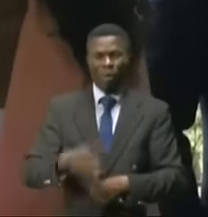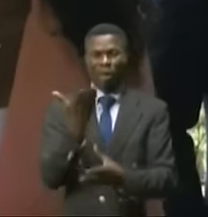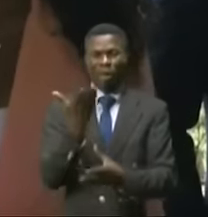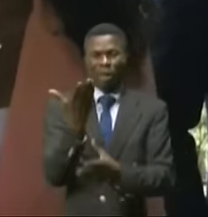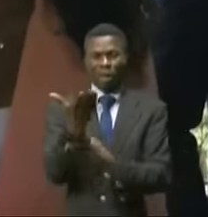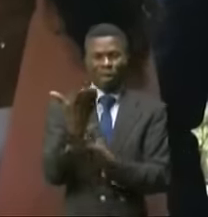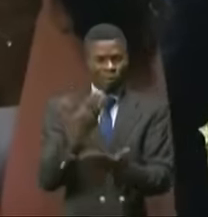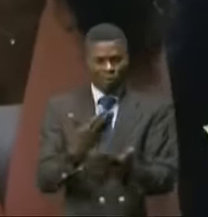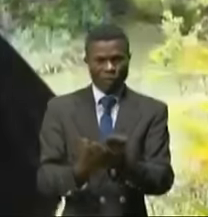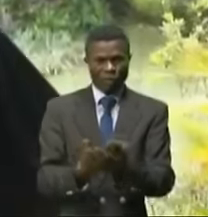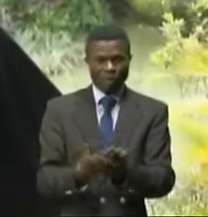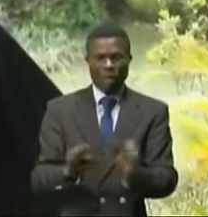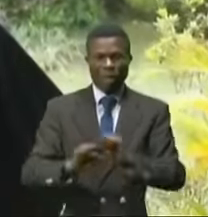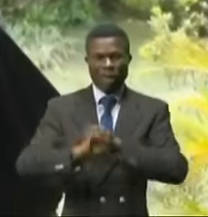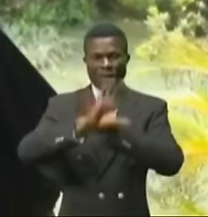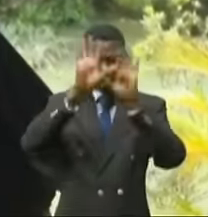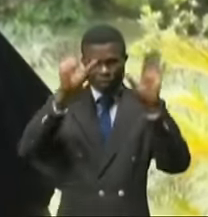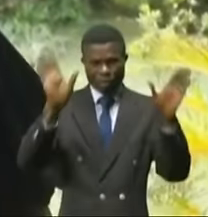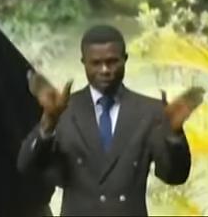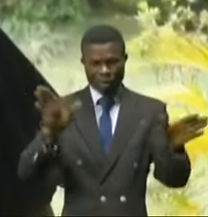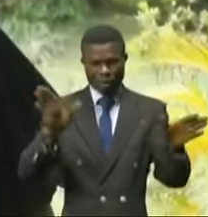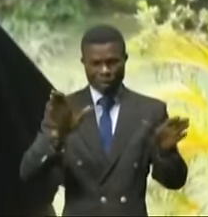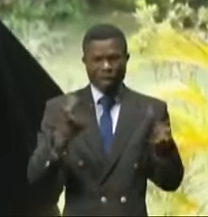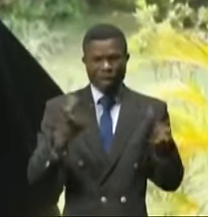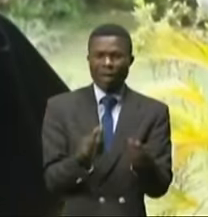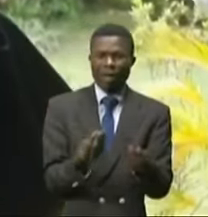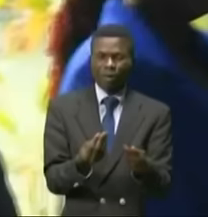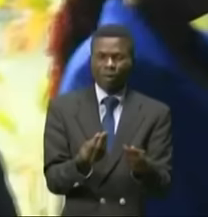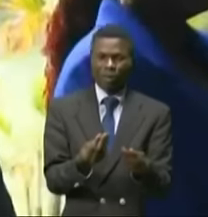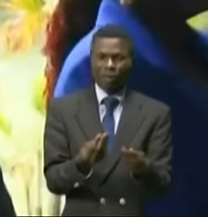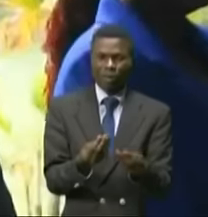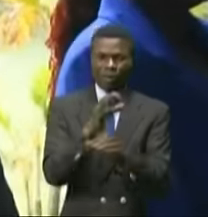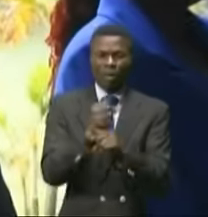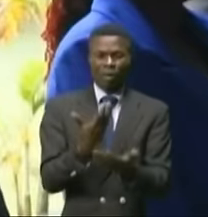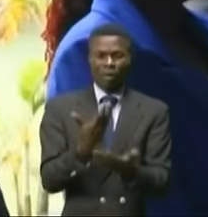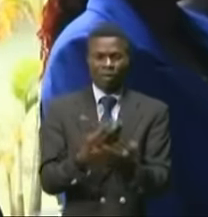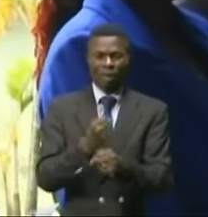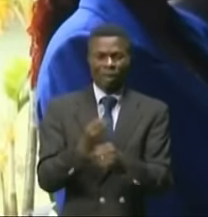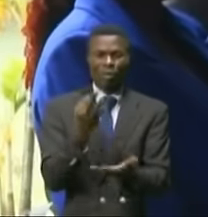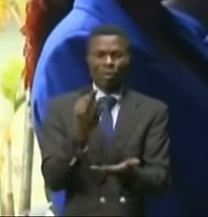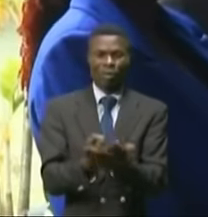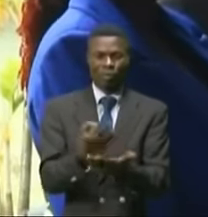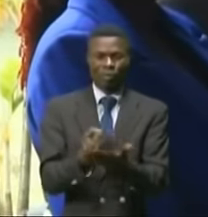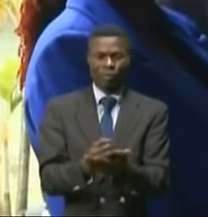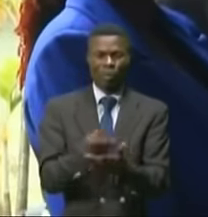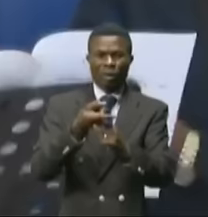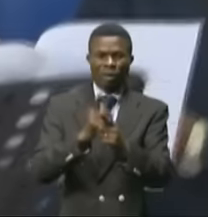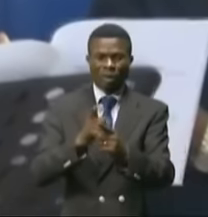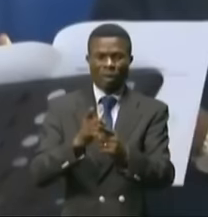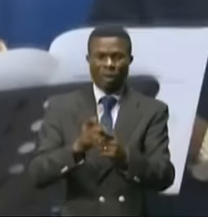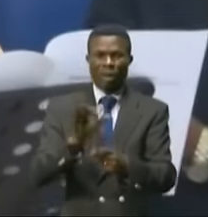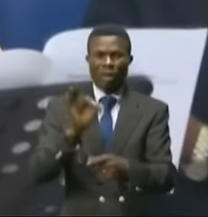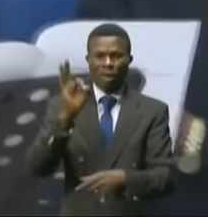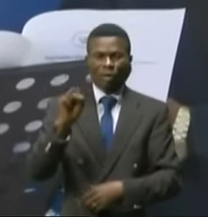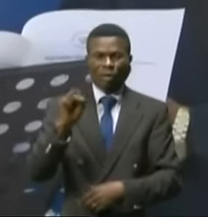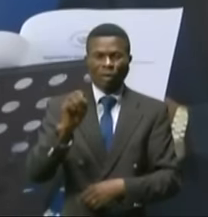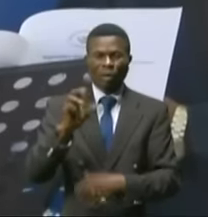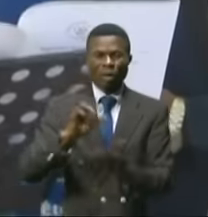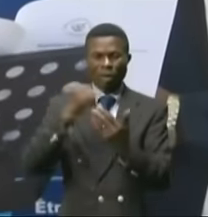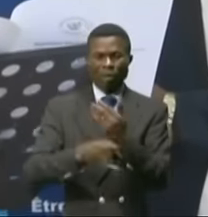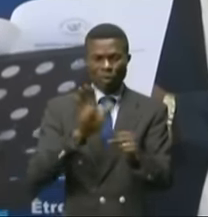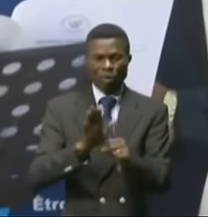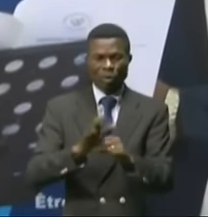plus rapide et plus transparent, facilitant un accès plus rapide aux services fournis par le Fogiec. De plus,